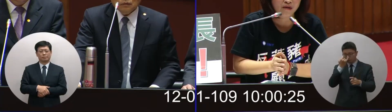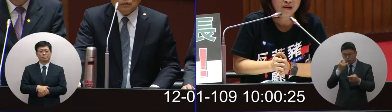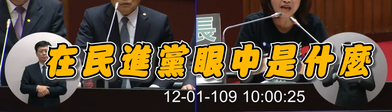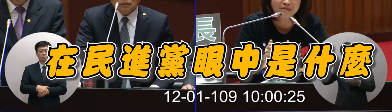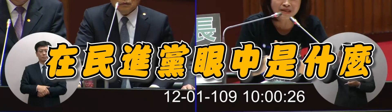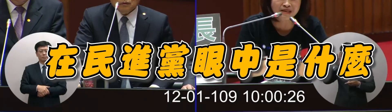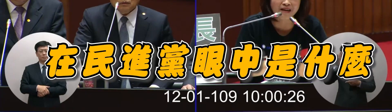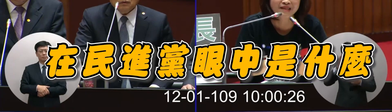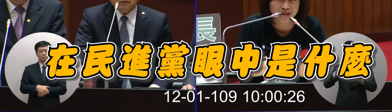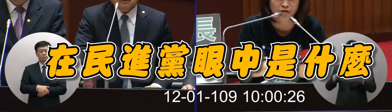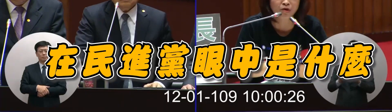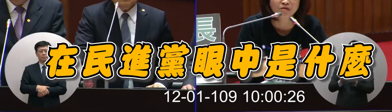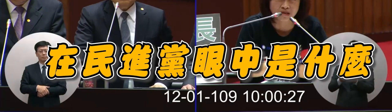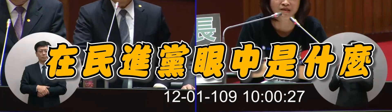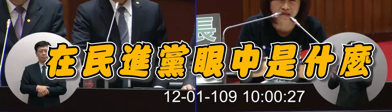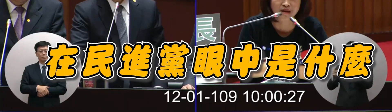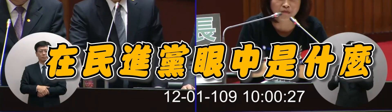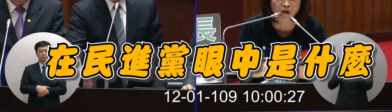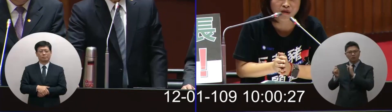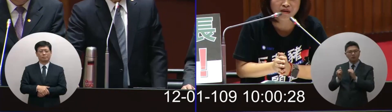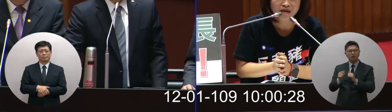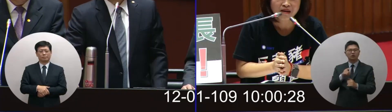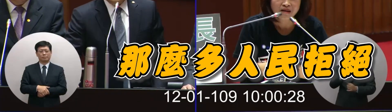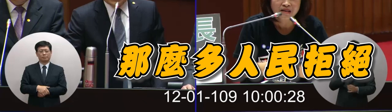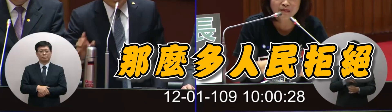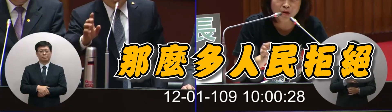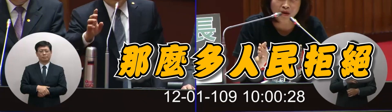么？在民进党眼中是什么？